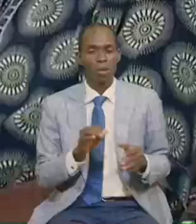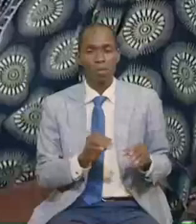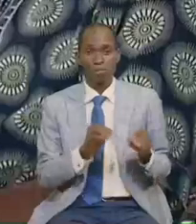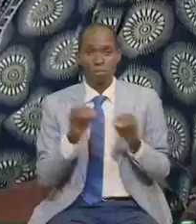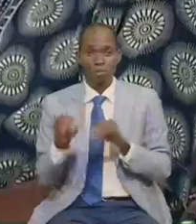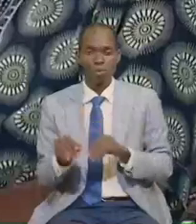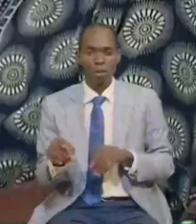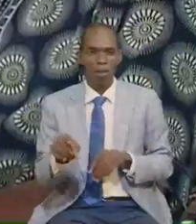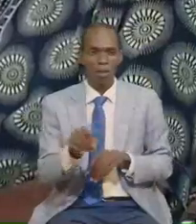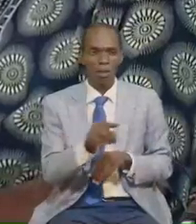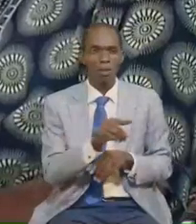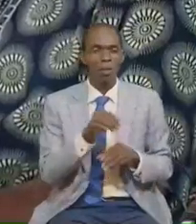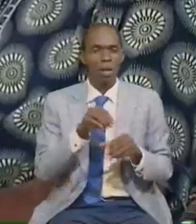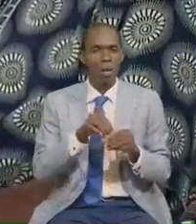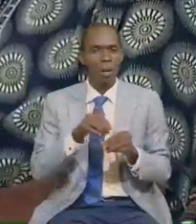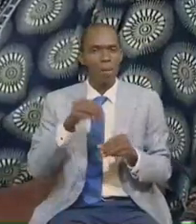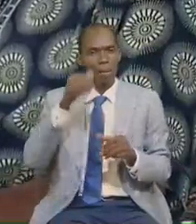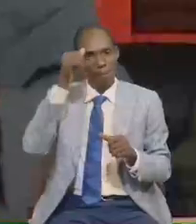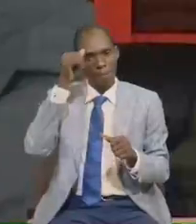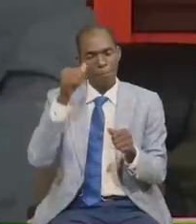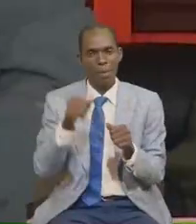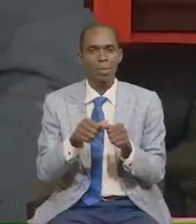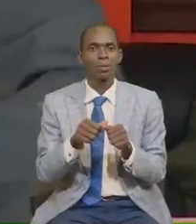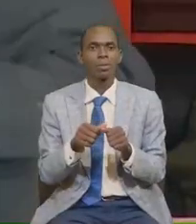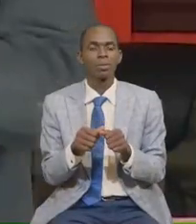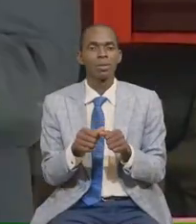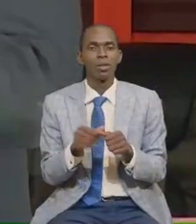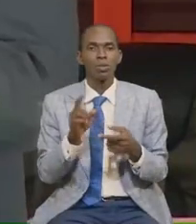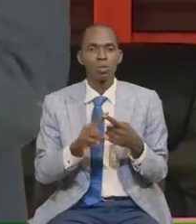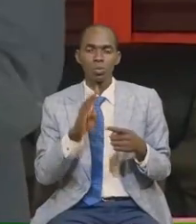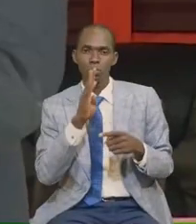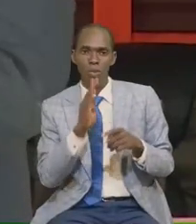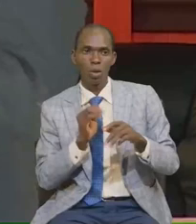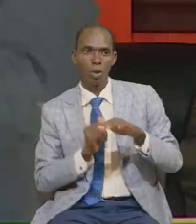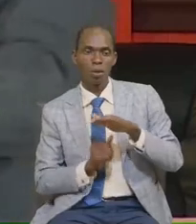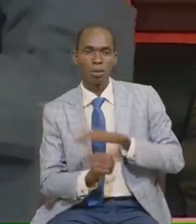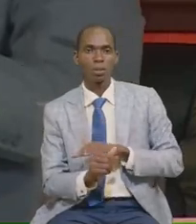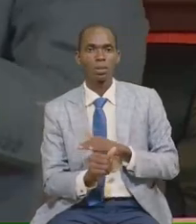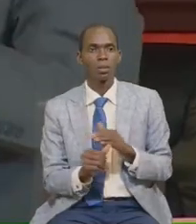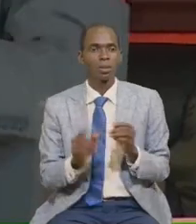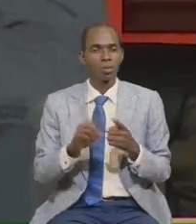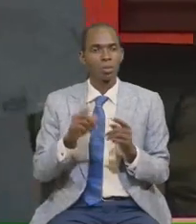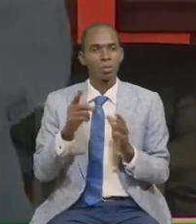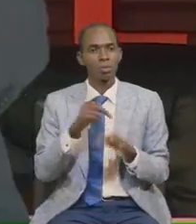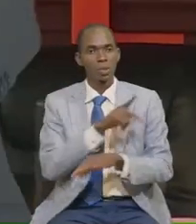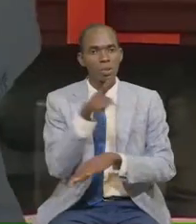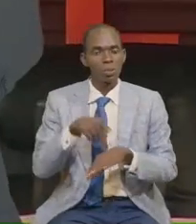Rappelle-leur d'être soumis aux magistrats et aux autorités,